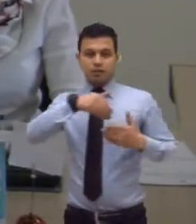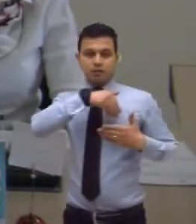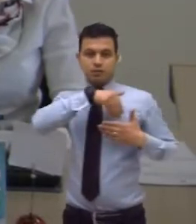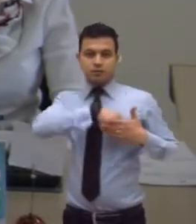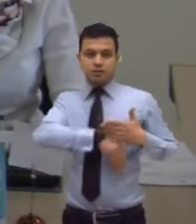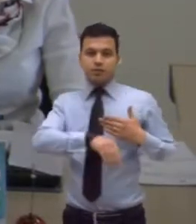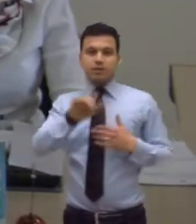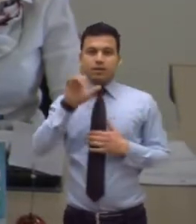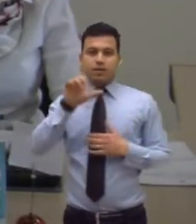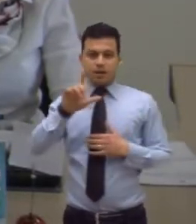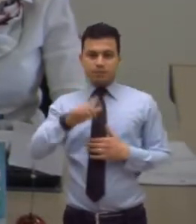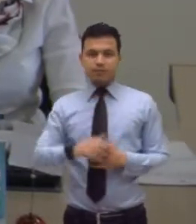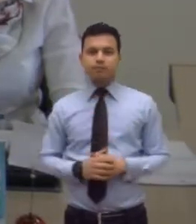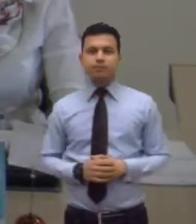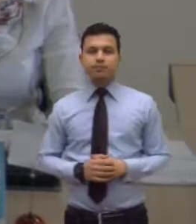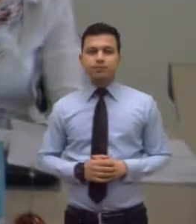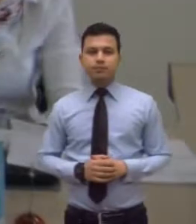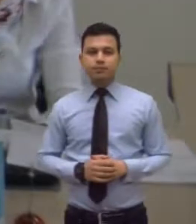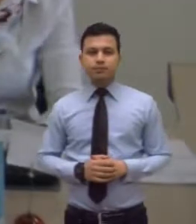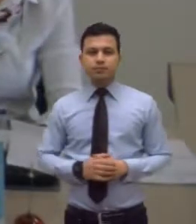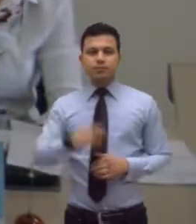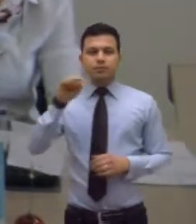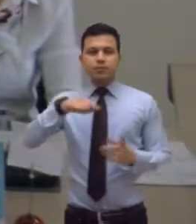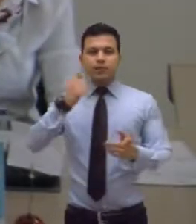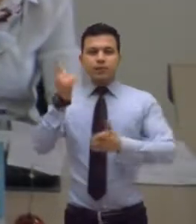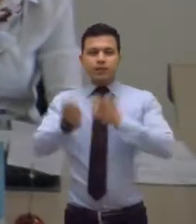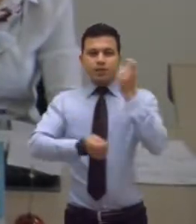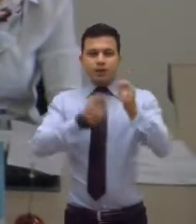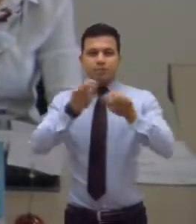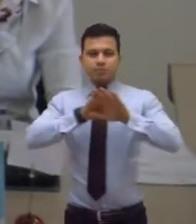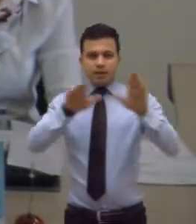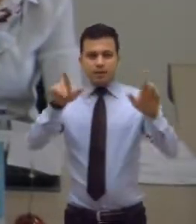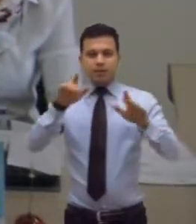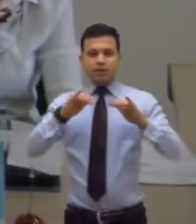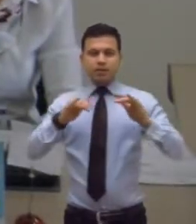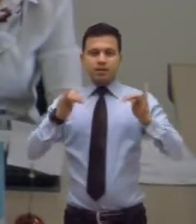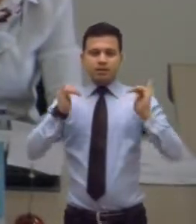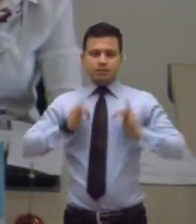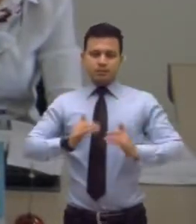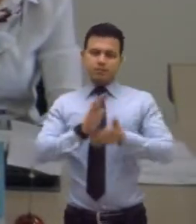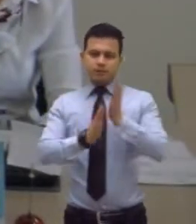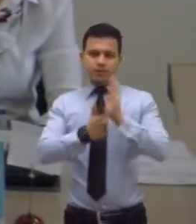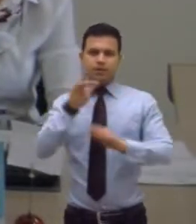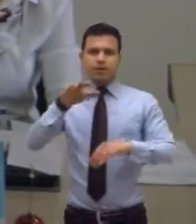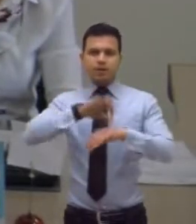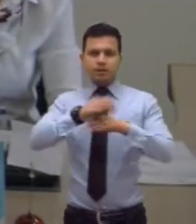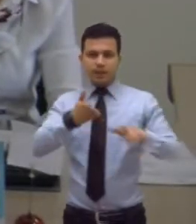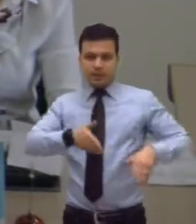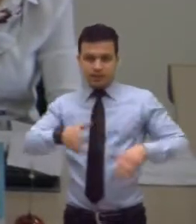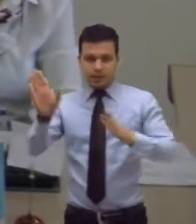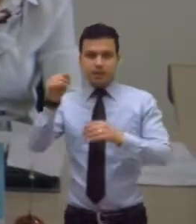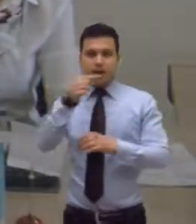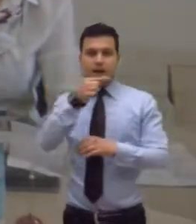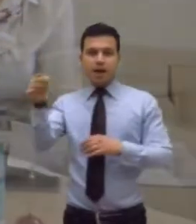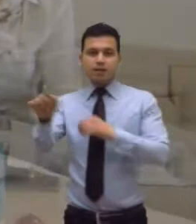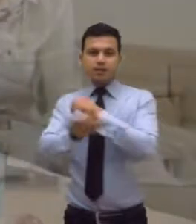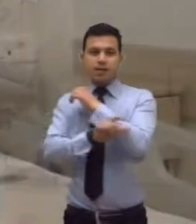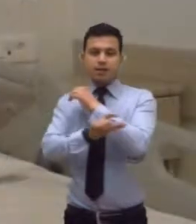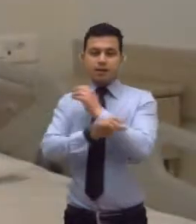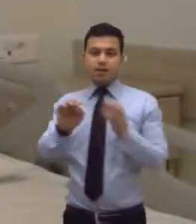kartınızı üzerinizde bulundurmaya özen gösteriniz. Taburculuğunuz sonrasında kartınızı kas sekreterimize teslim